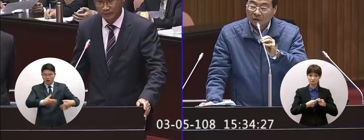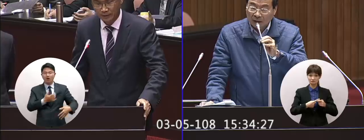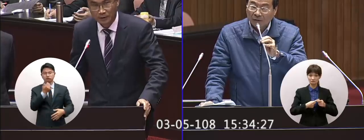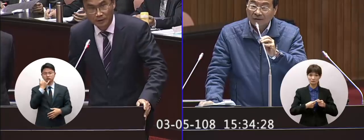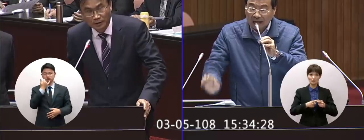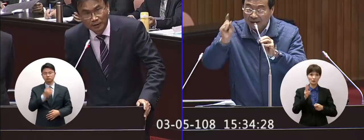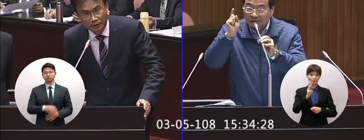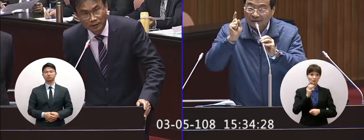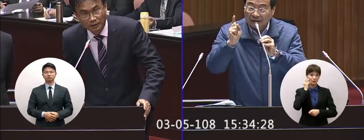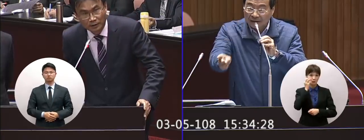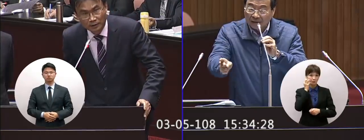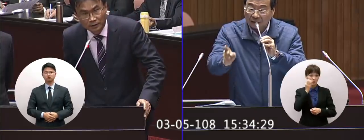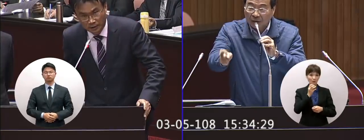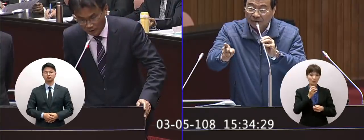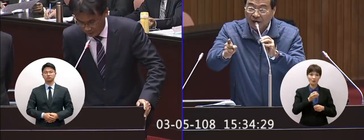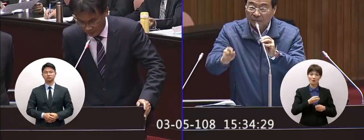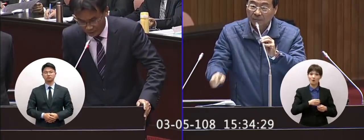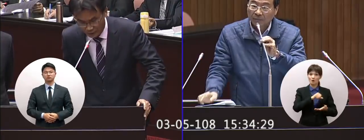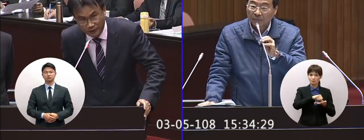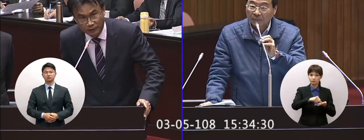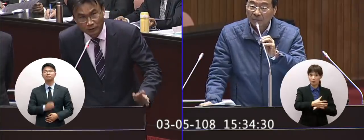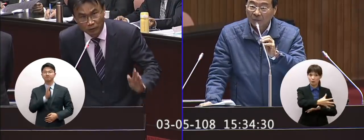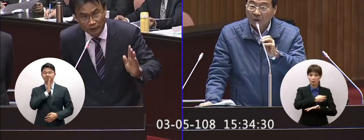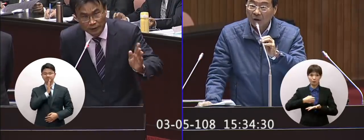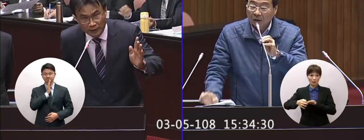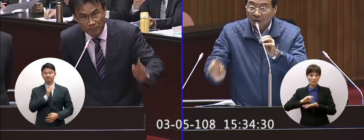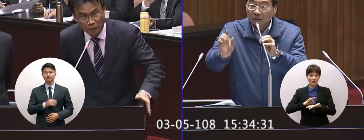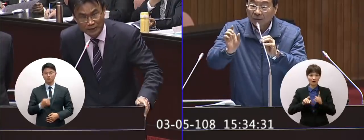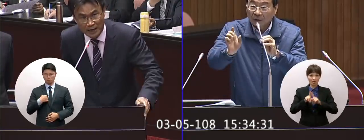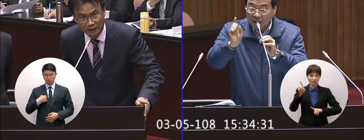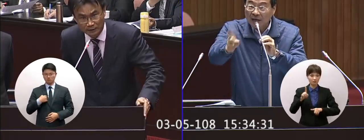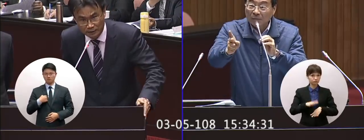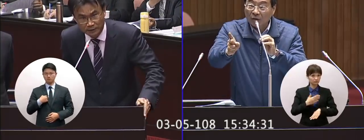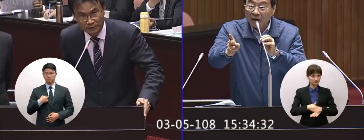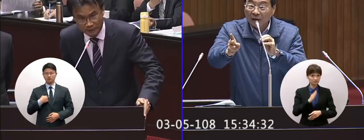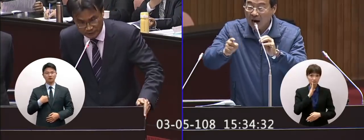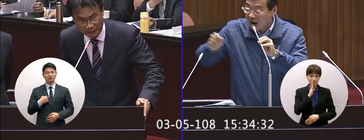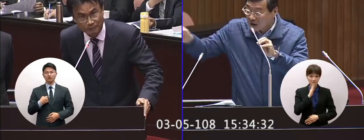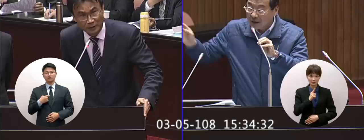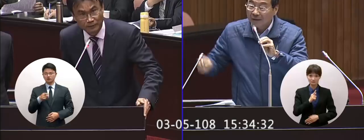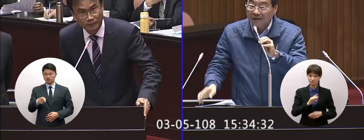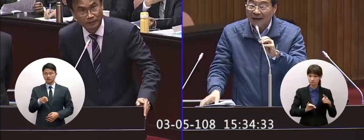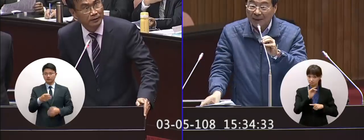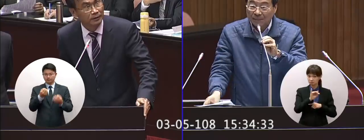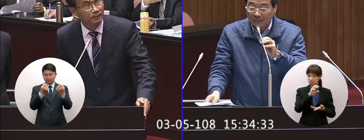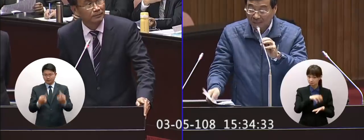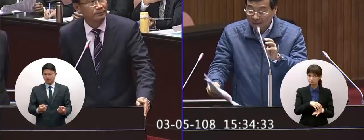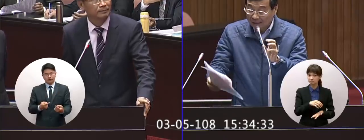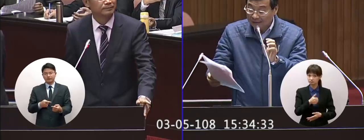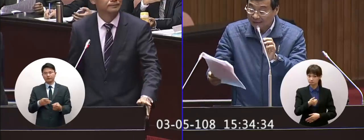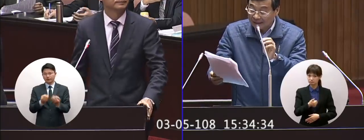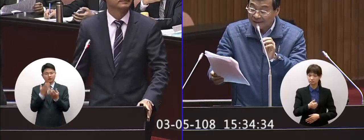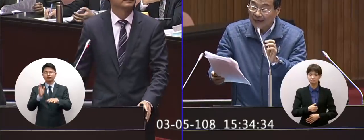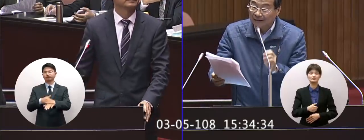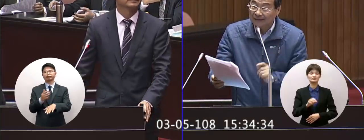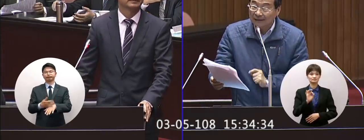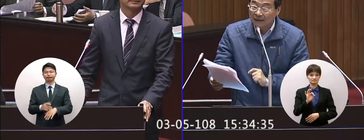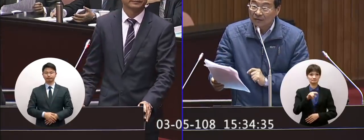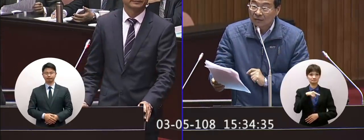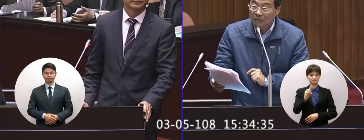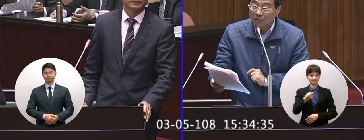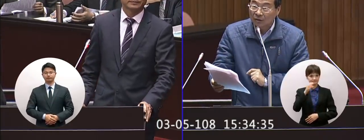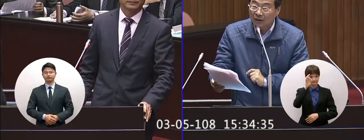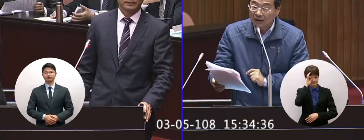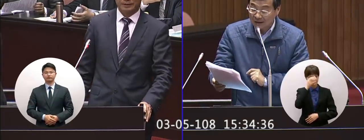生水果产销失调的情况，对不对？ 是，我一定不会让。 一定不会。好，来往下看，这一张